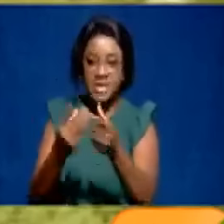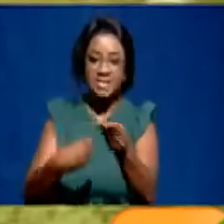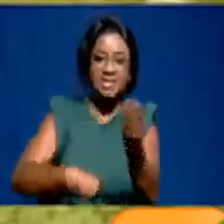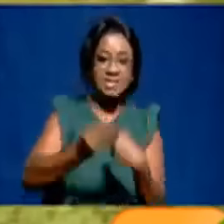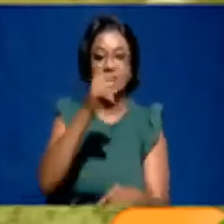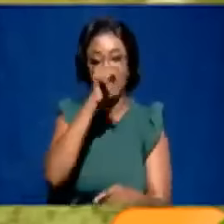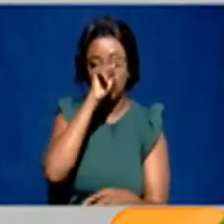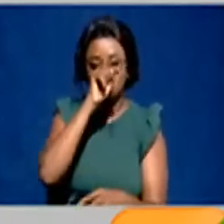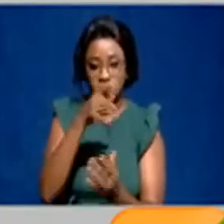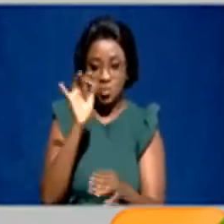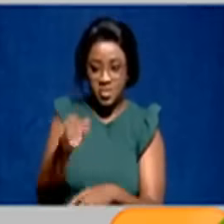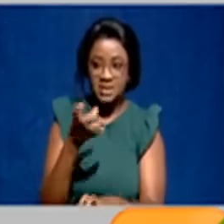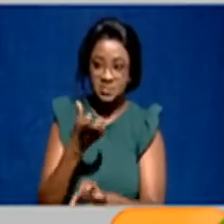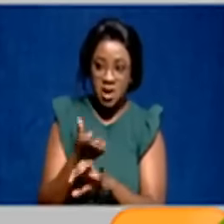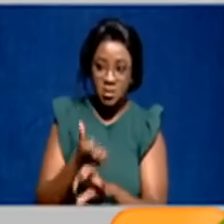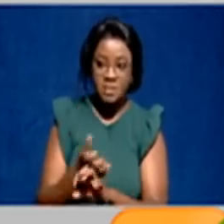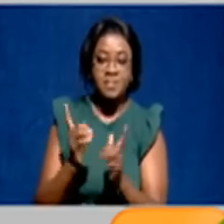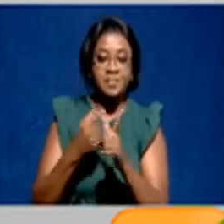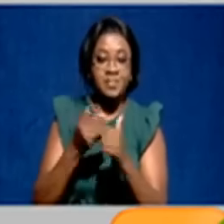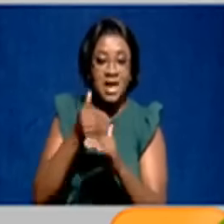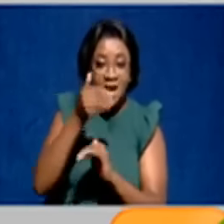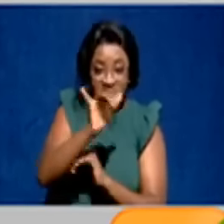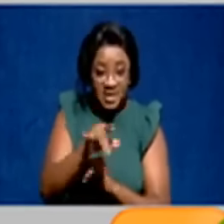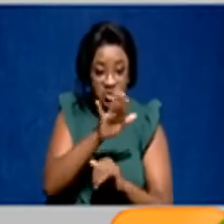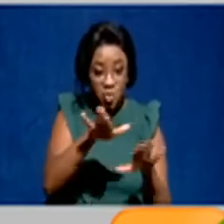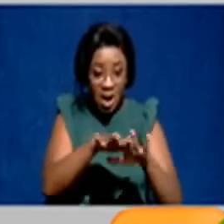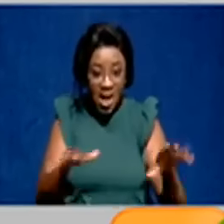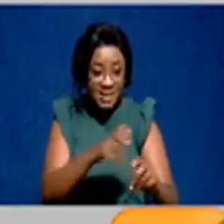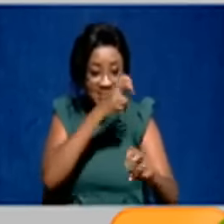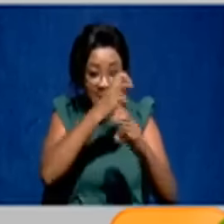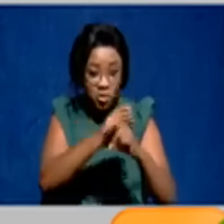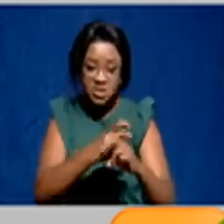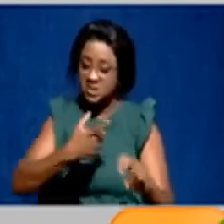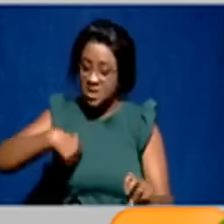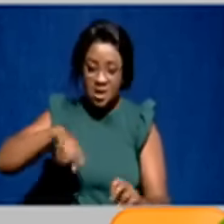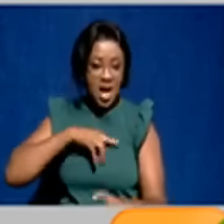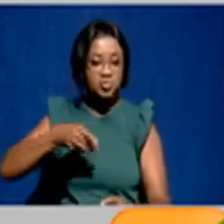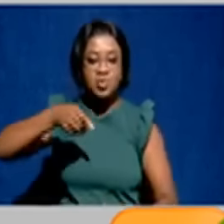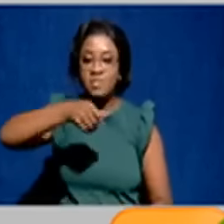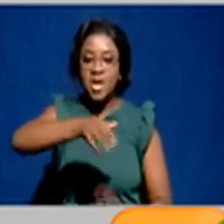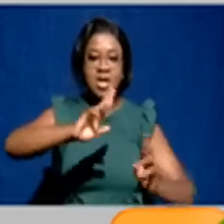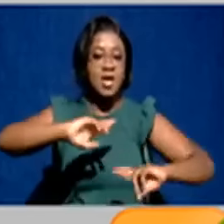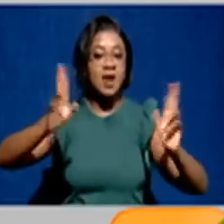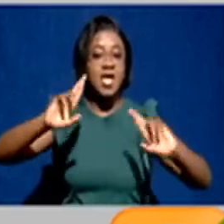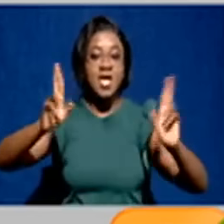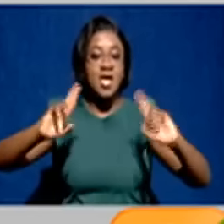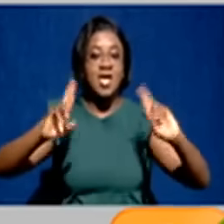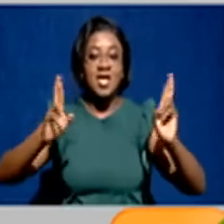msungu. Alafu hiyo title deed yako itasimamia tu wakati title